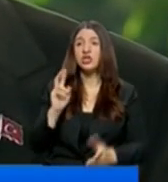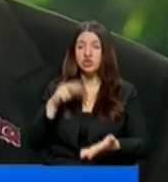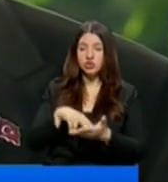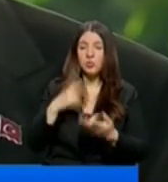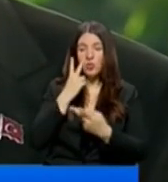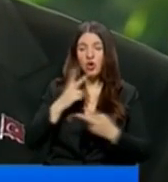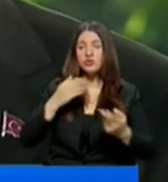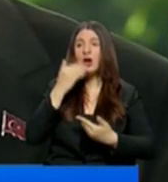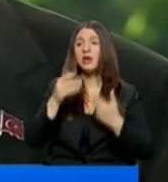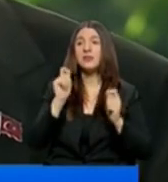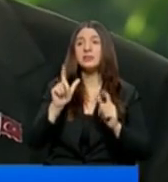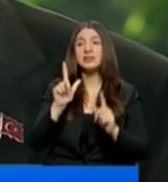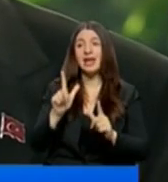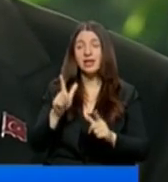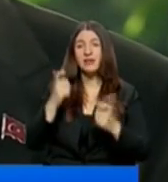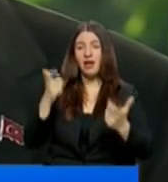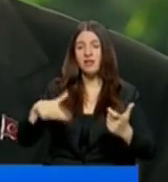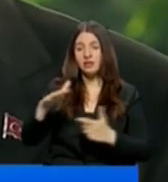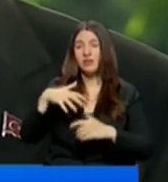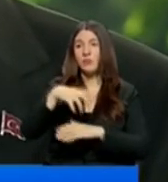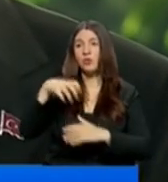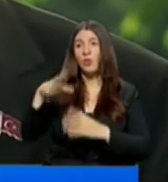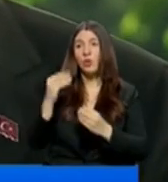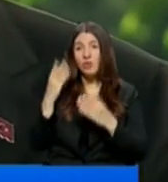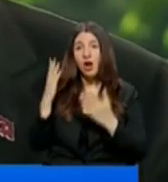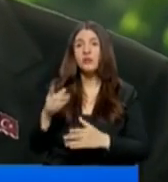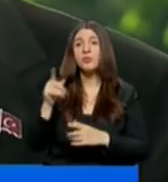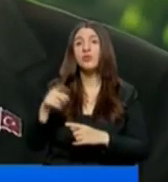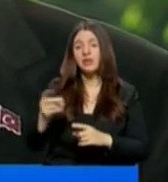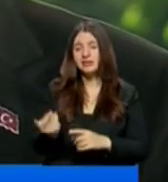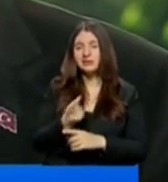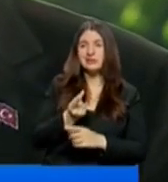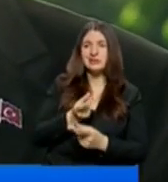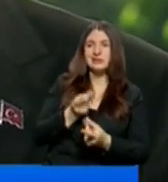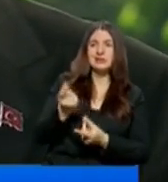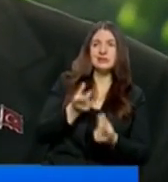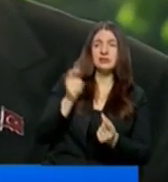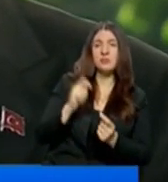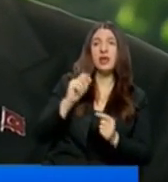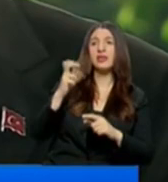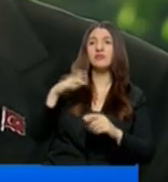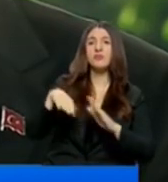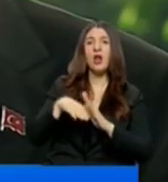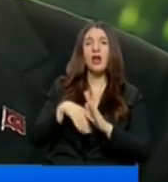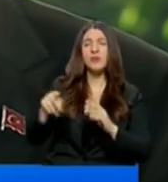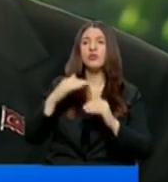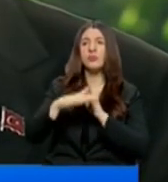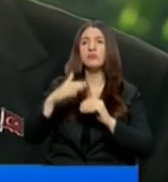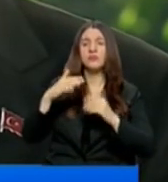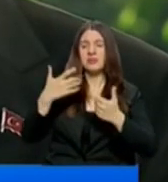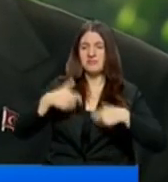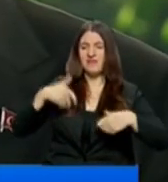özgürce anlatmaları gereken alanlar, mecralar olduğu halde buralardan kaçınmaları, televizyon programlarına